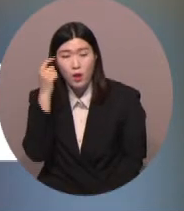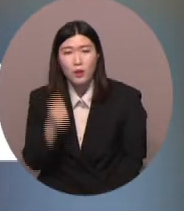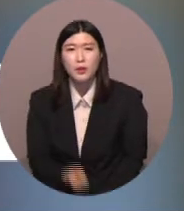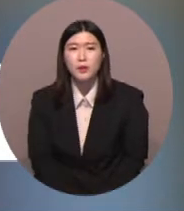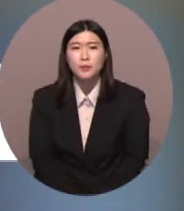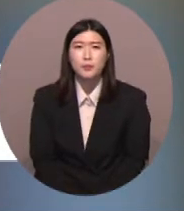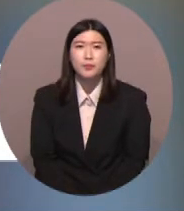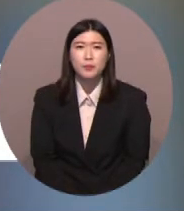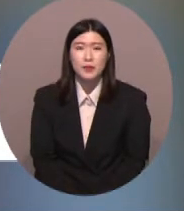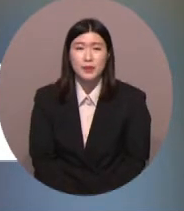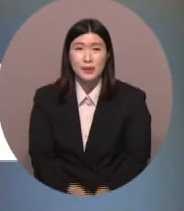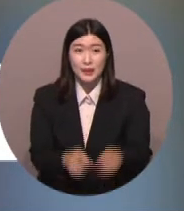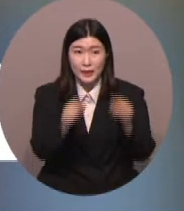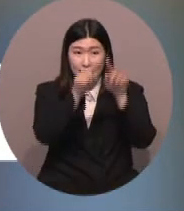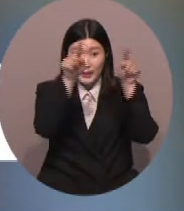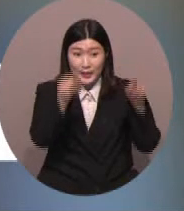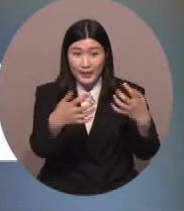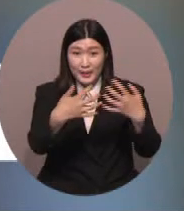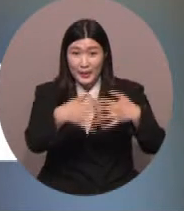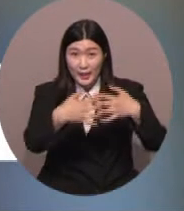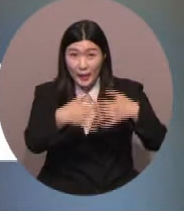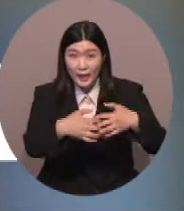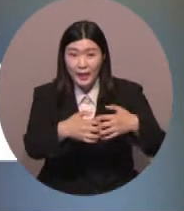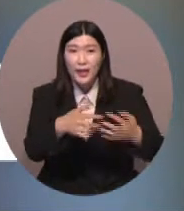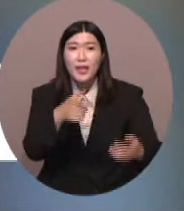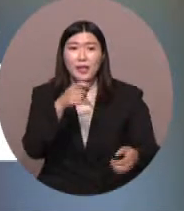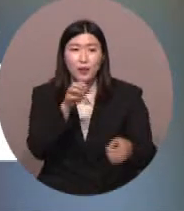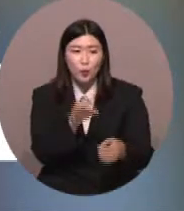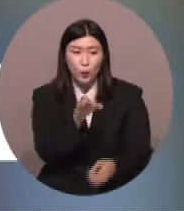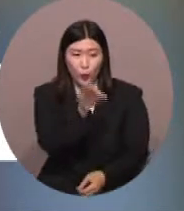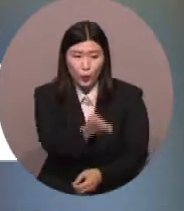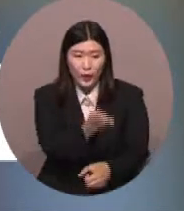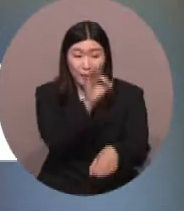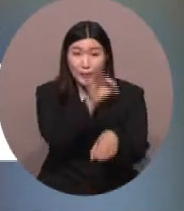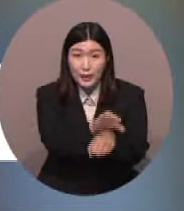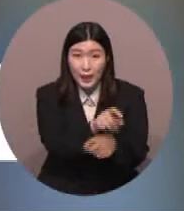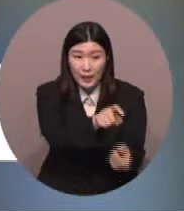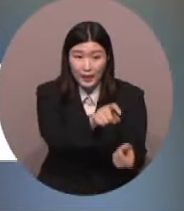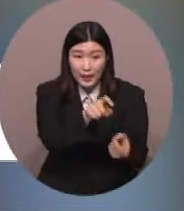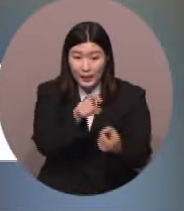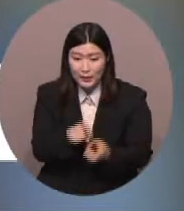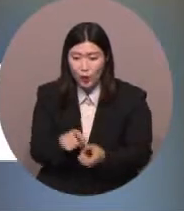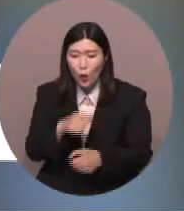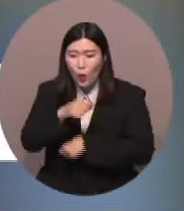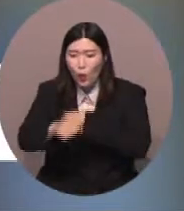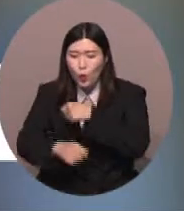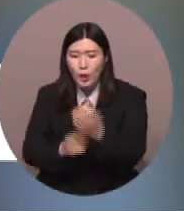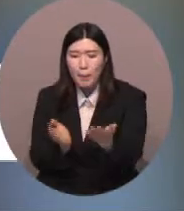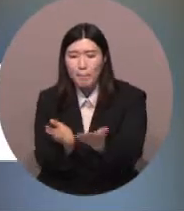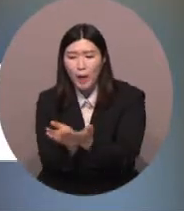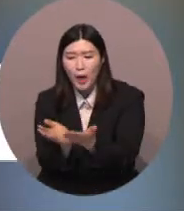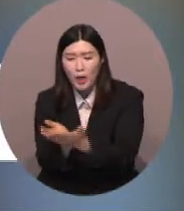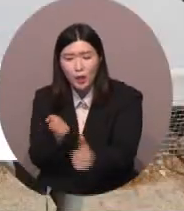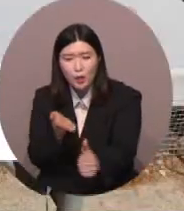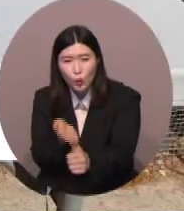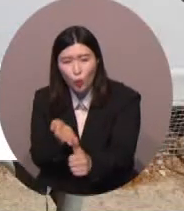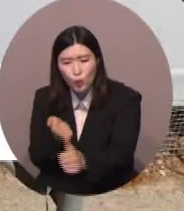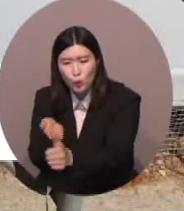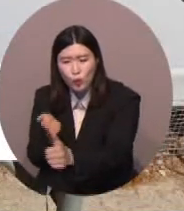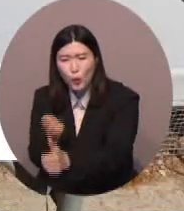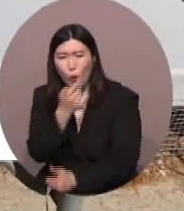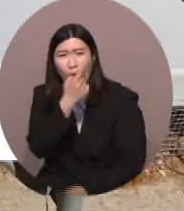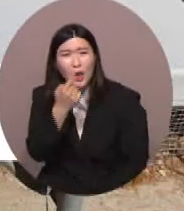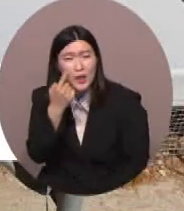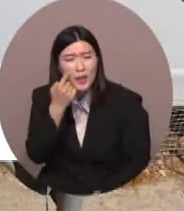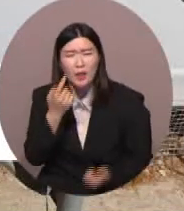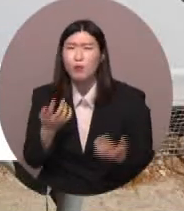모니터링 결과 관람객이 판매대 나 자판기에서 직접 먹이를 구입해 동물 별로 알맞은 목이 공급이 이루어지는